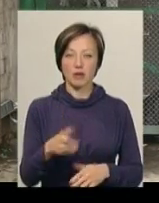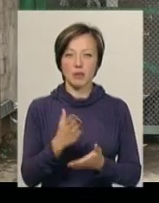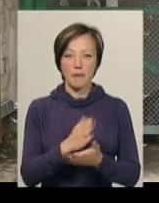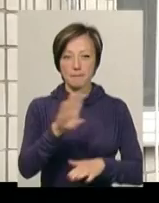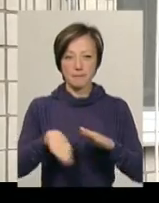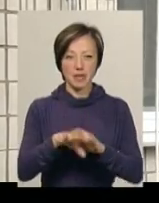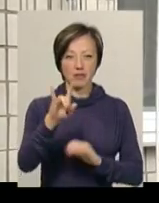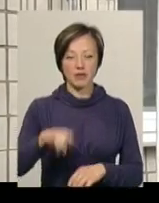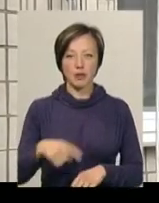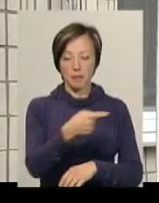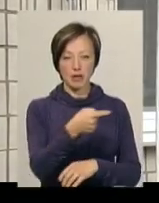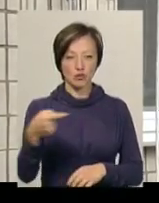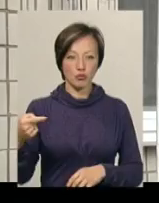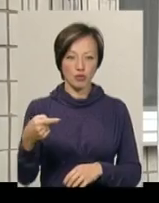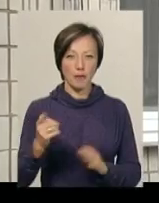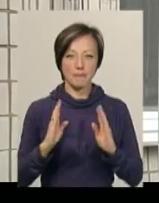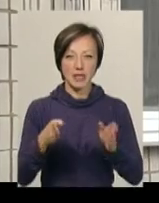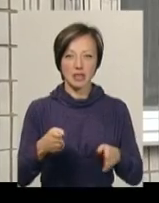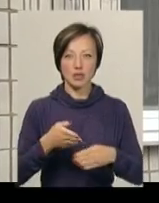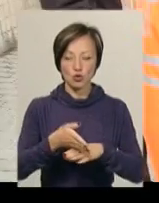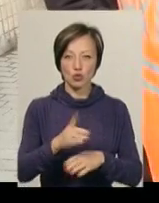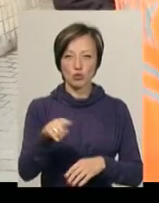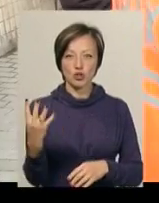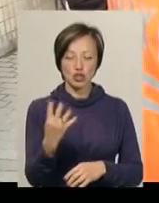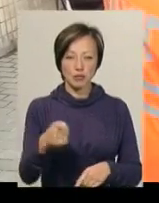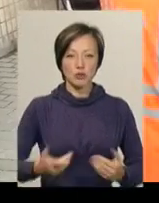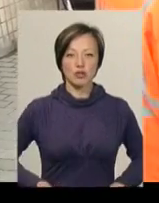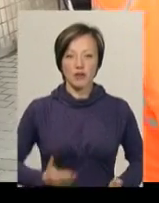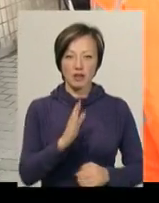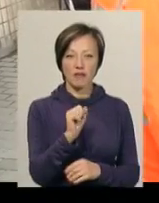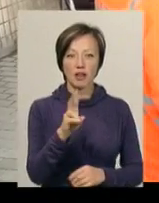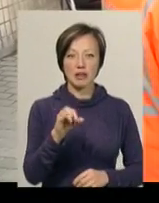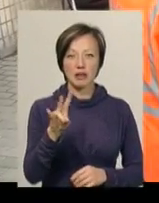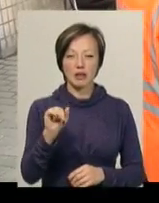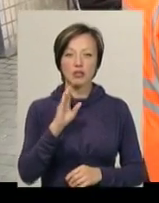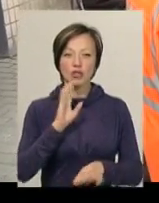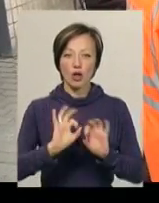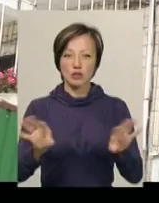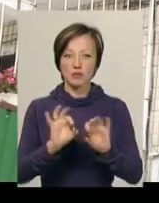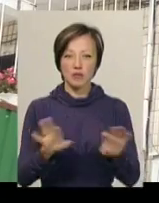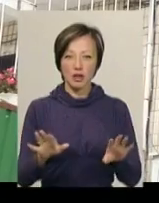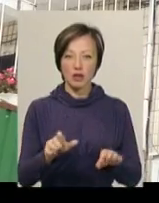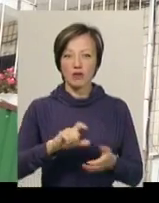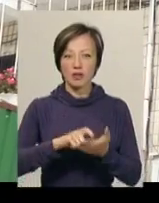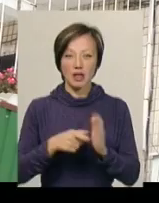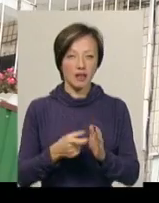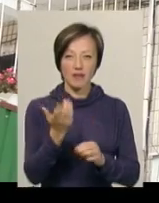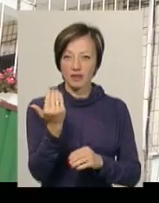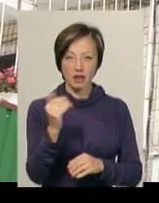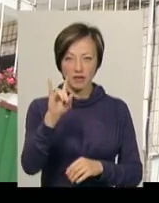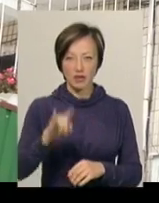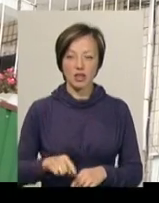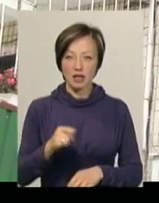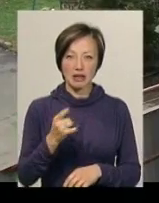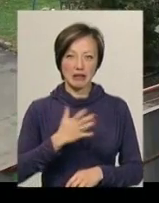під вікнами квартири першого поверху під'їзду номер 4. Саме у ній проживає Валентина Черкасова. Жінка розповідає, у помешканні не відчиняє вікна через